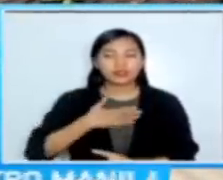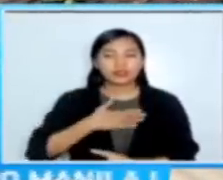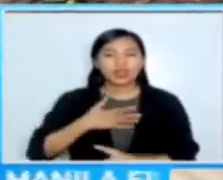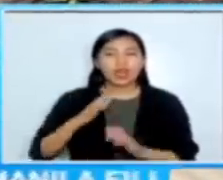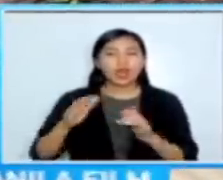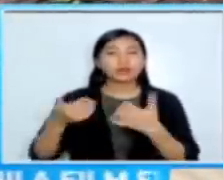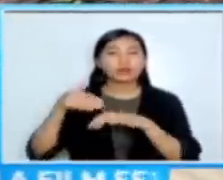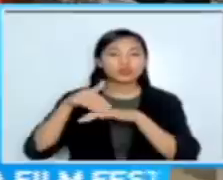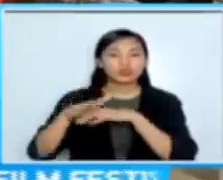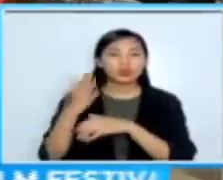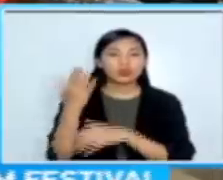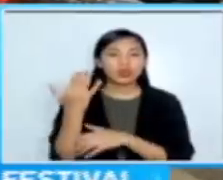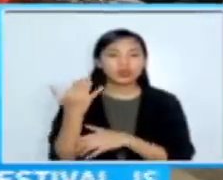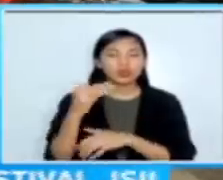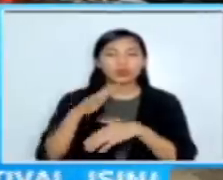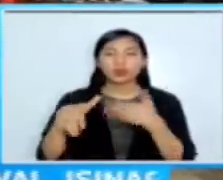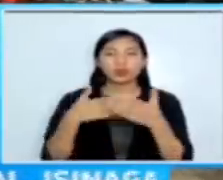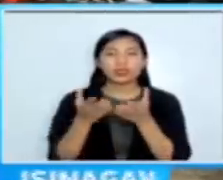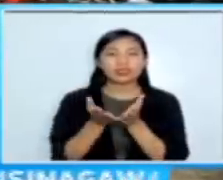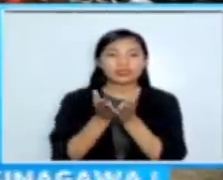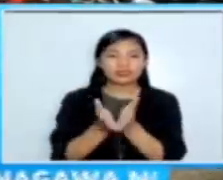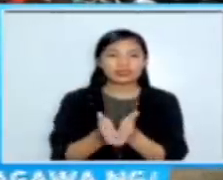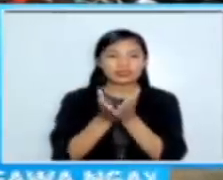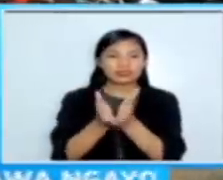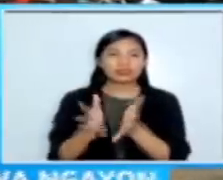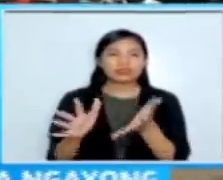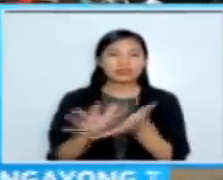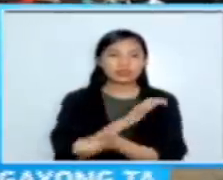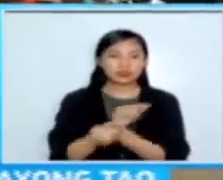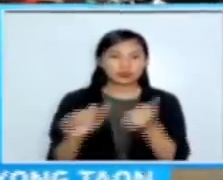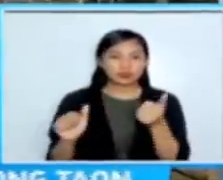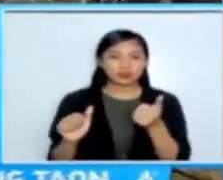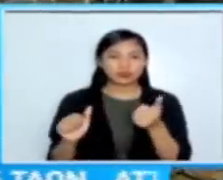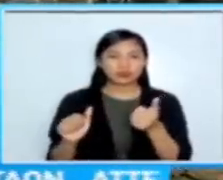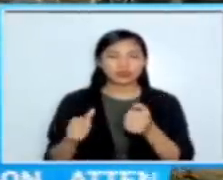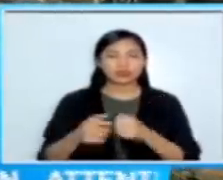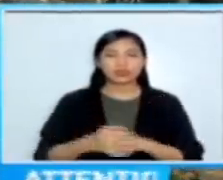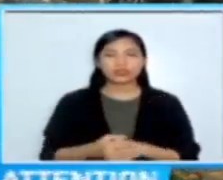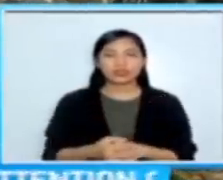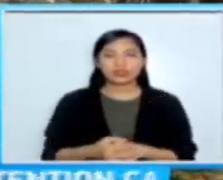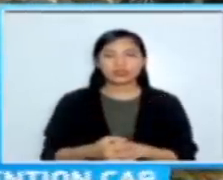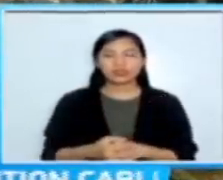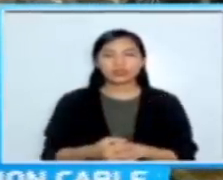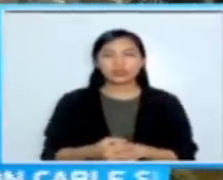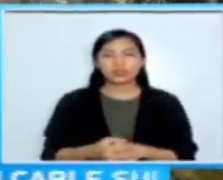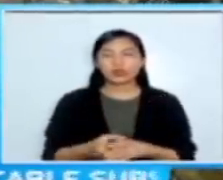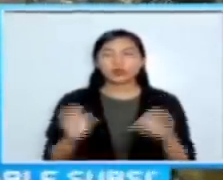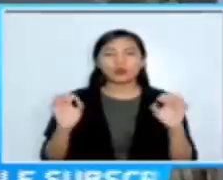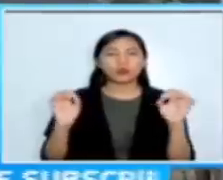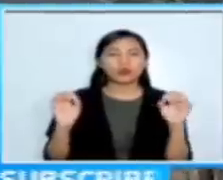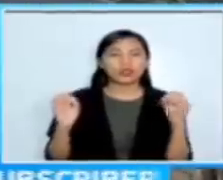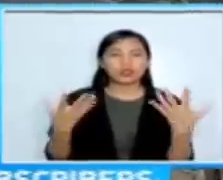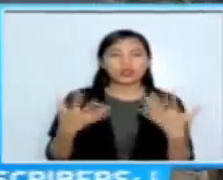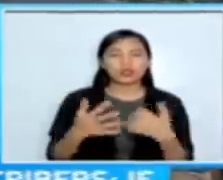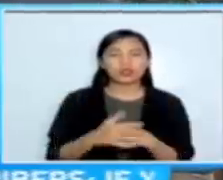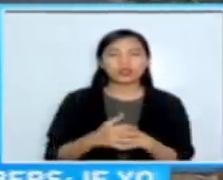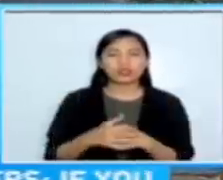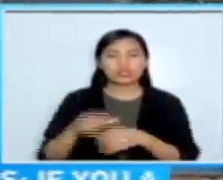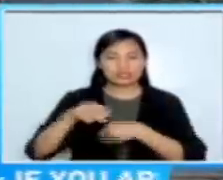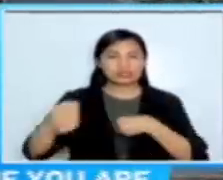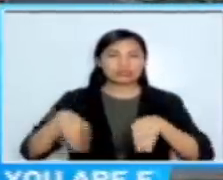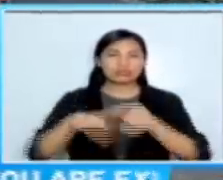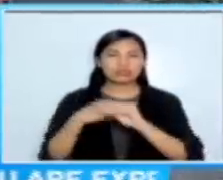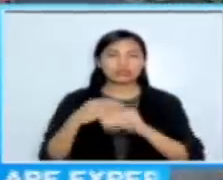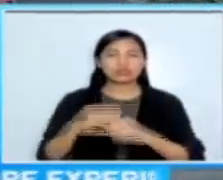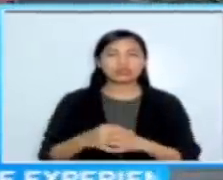ng bangka namin ay wasak. Hindi po namin talaga pwede i-counterpart. Wala po talaga po bangka ngayon. Yung na-save namin